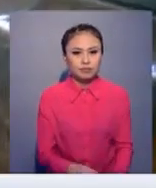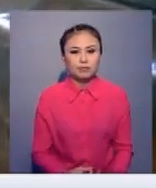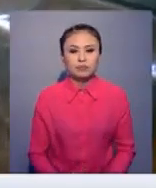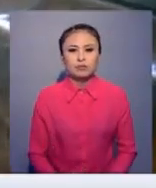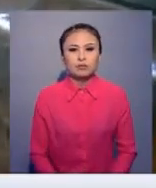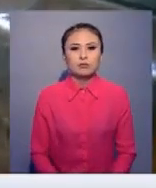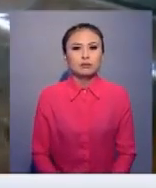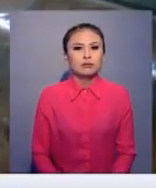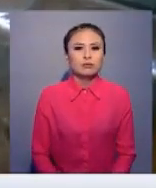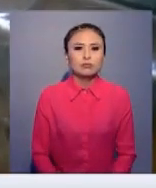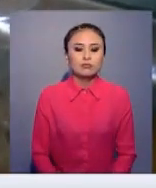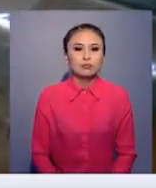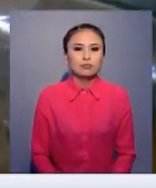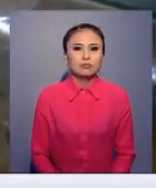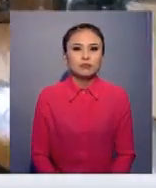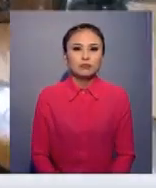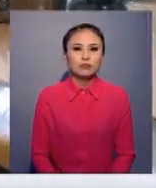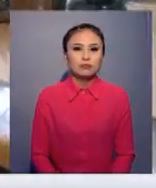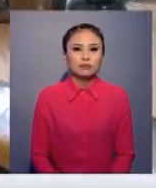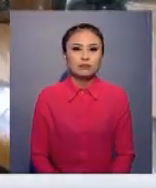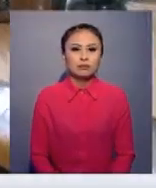босатылды.